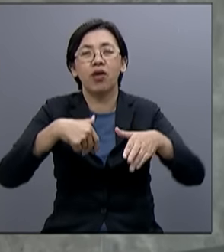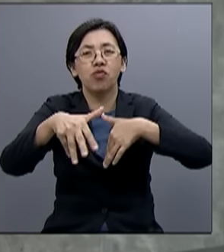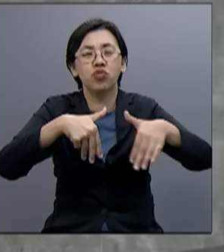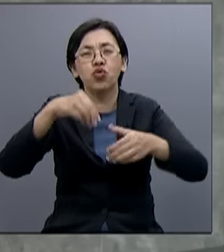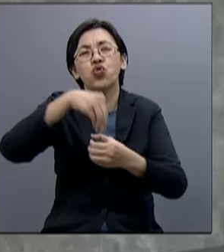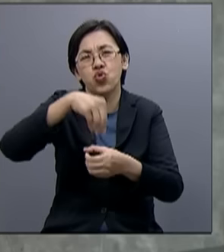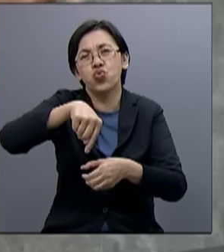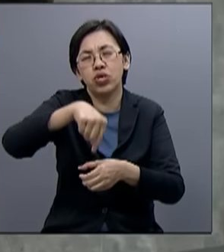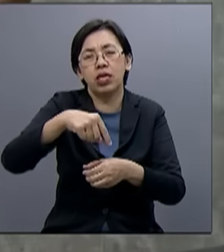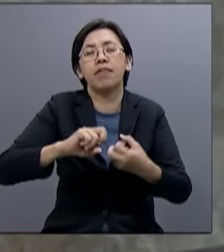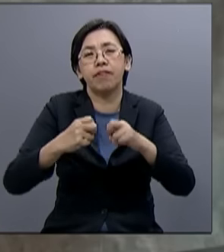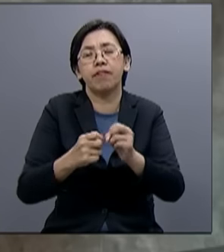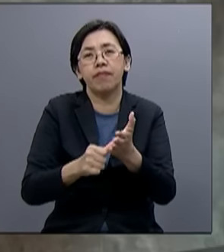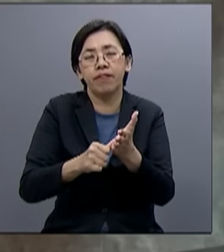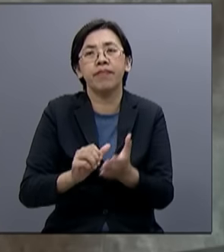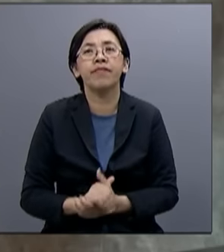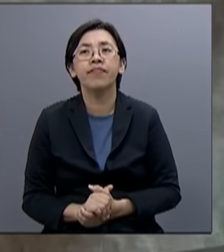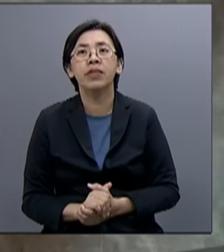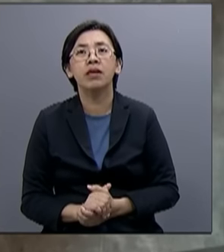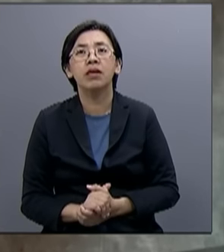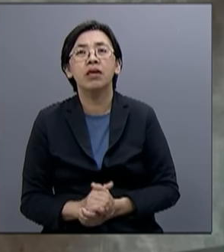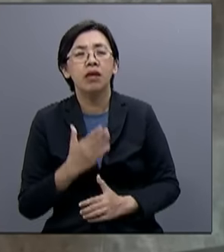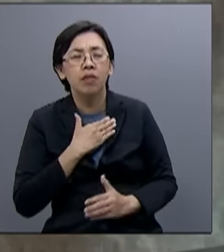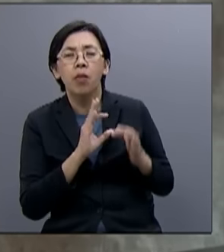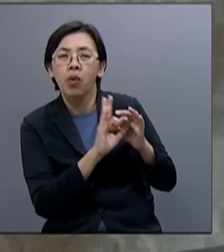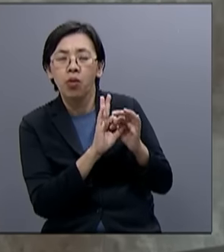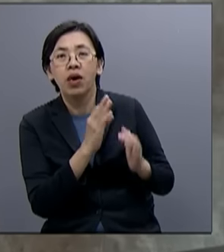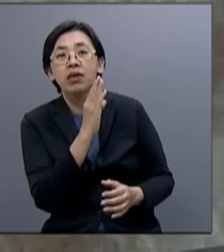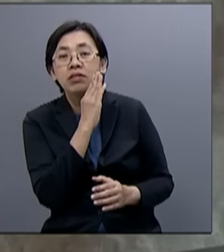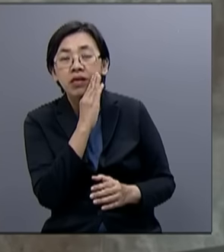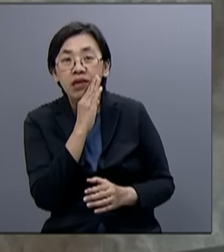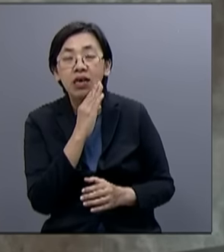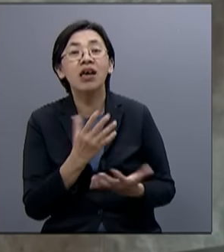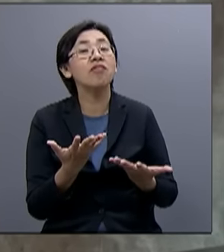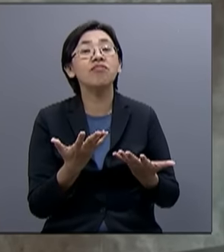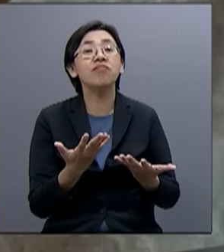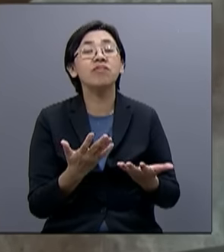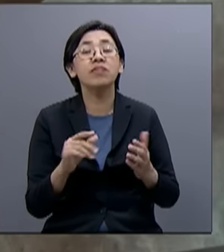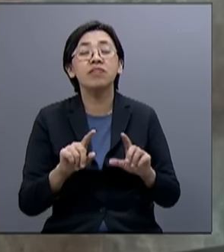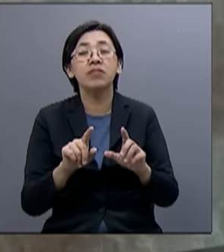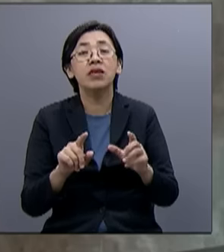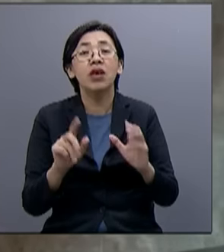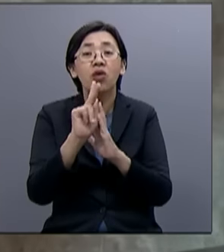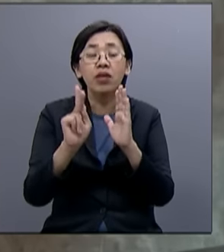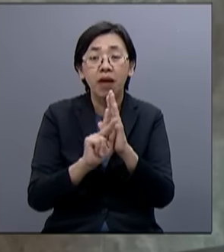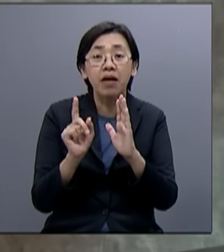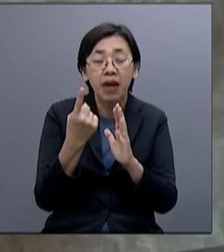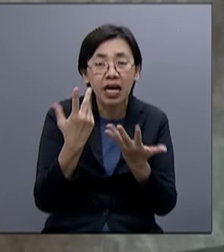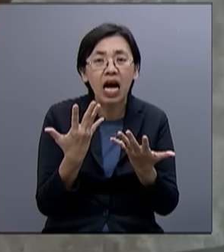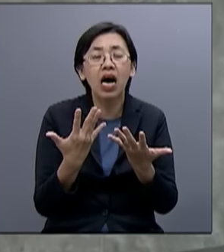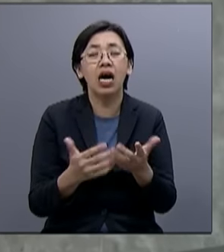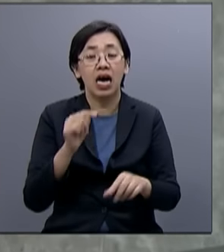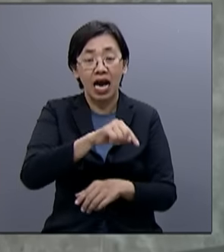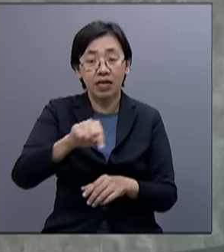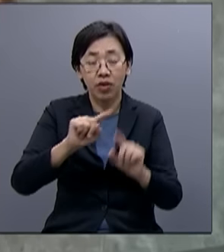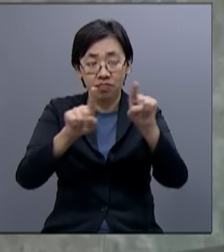นพ้นที่อยู่ก็เป็ห่งว่ถ้าคิท่านพื้ที่ genau ออกปโกตอสองประโโแรสมคนหลอก